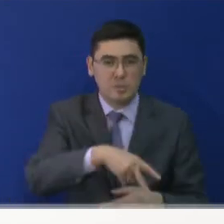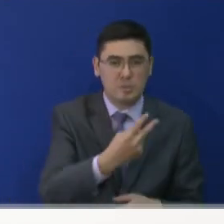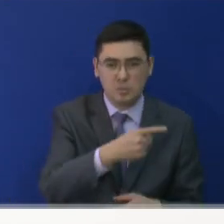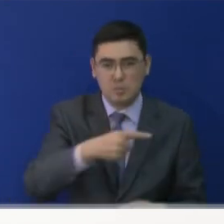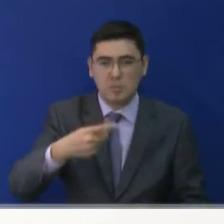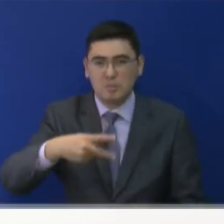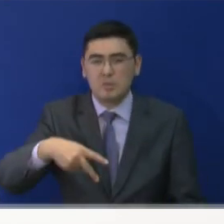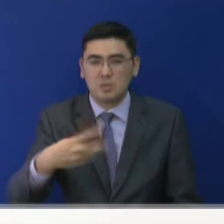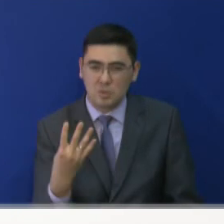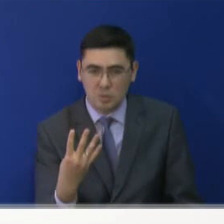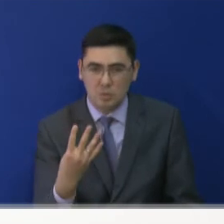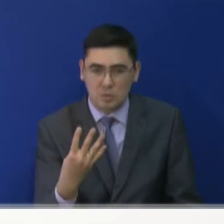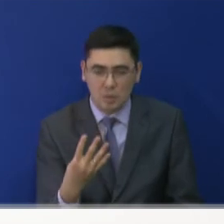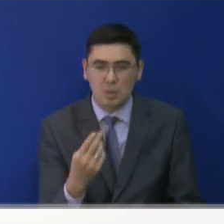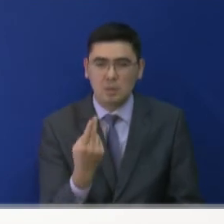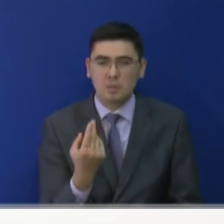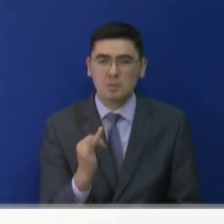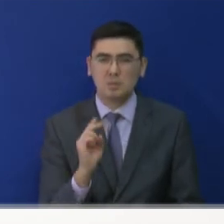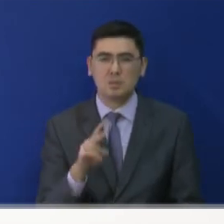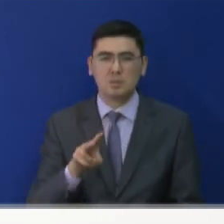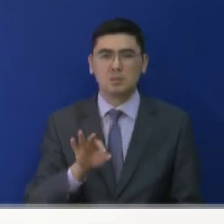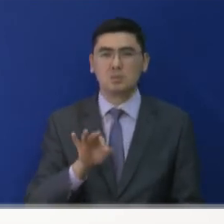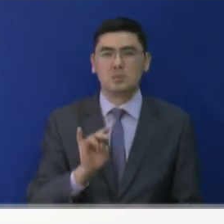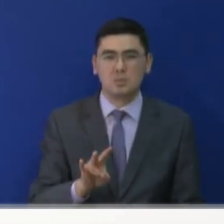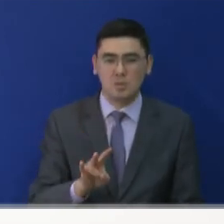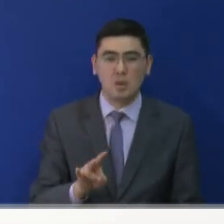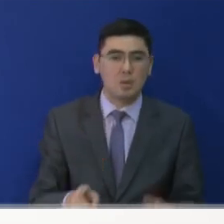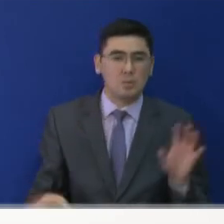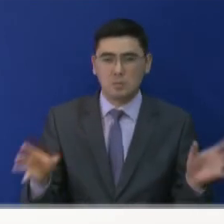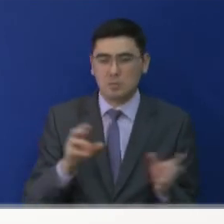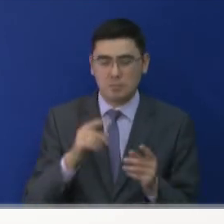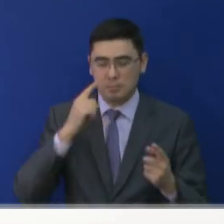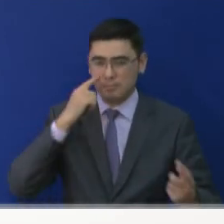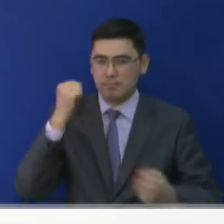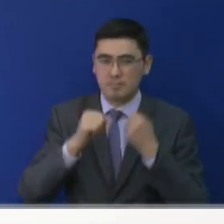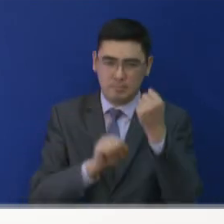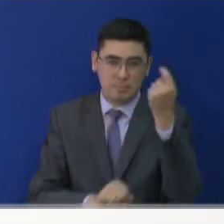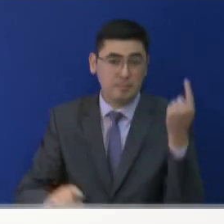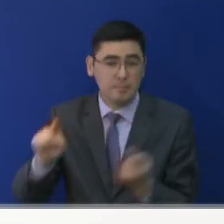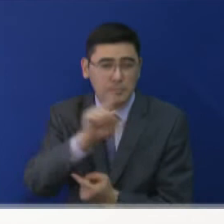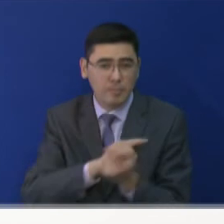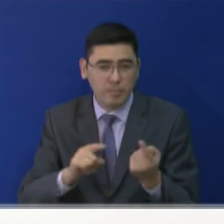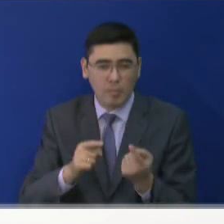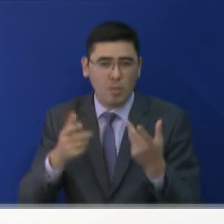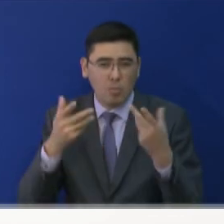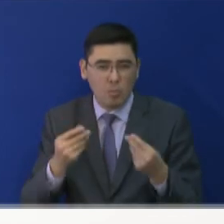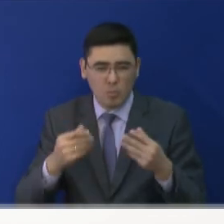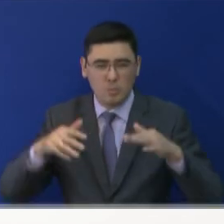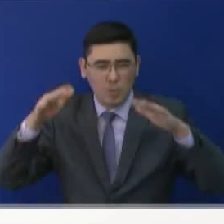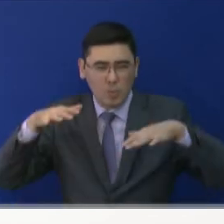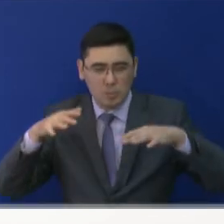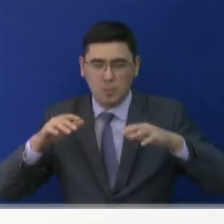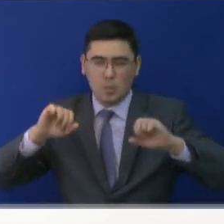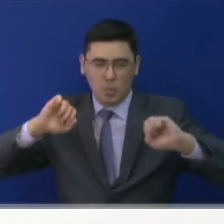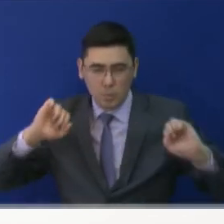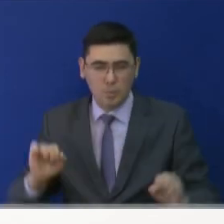24-і аралығында циклон әсерінен шығыс өңірдегі күн райы түбегейлі өзгеруі мүмкін. Циклон ылғалды әрі салқын ауа массаларын алып